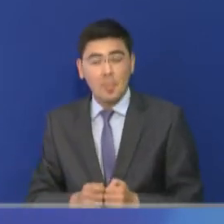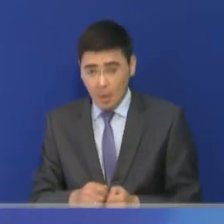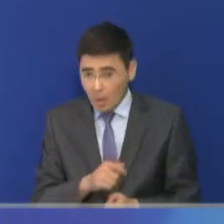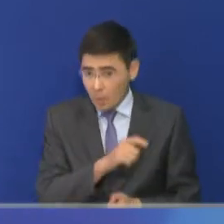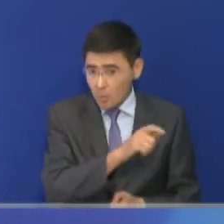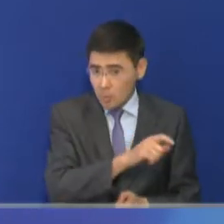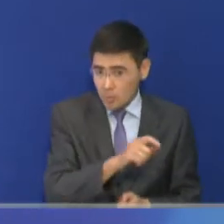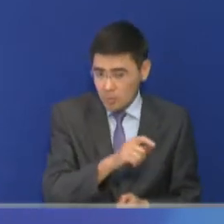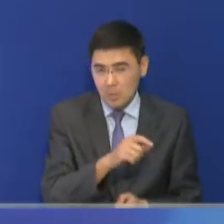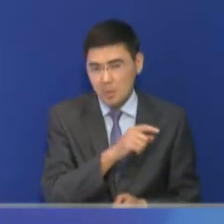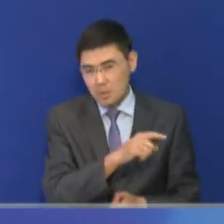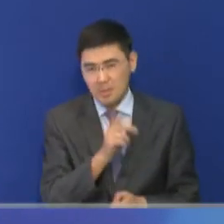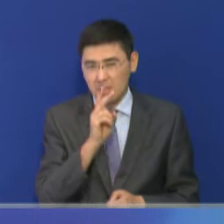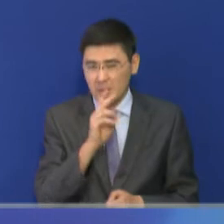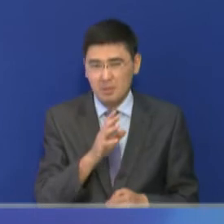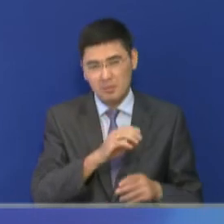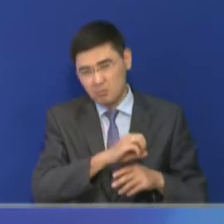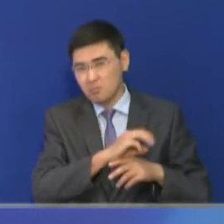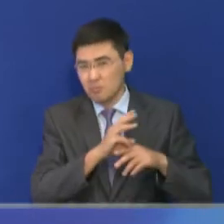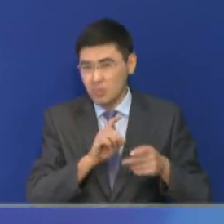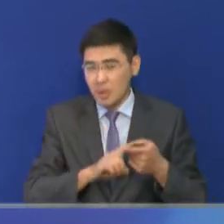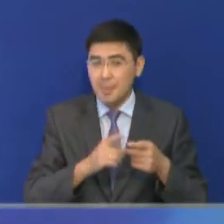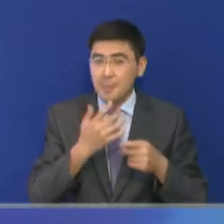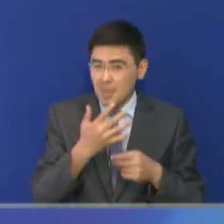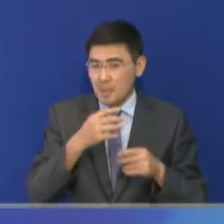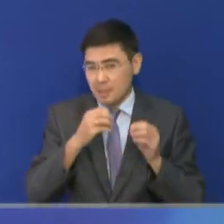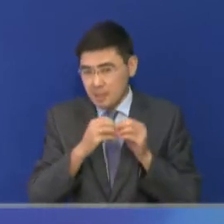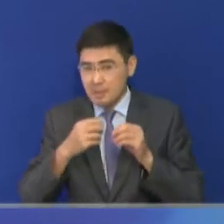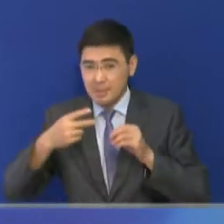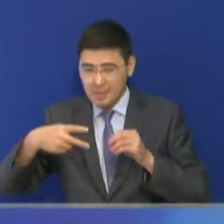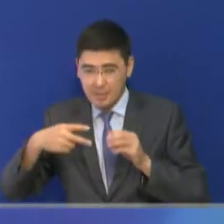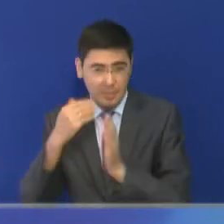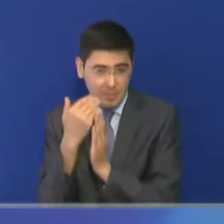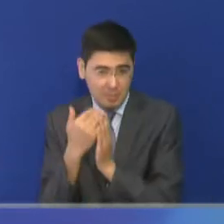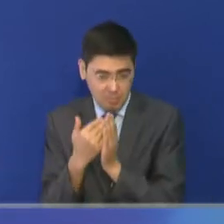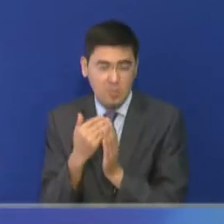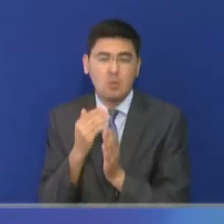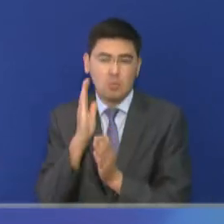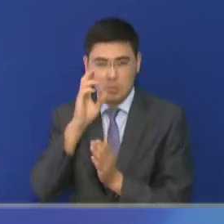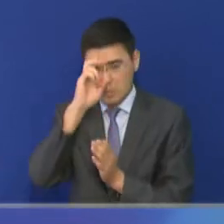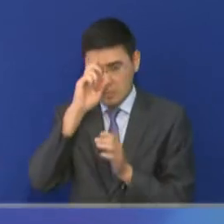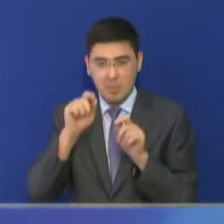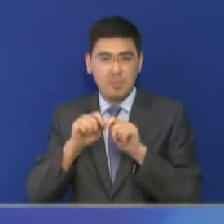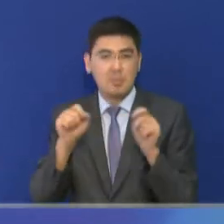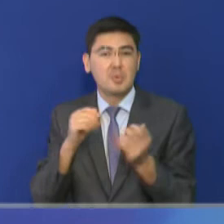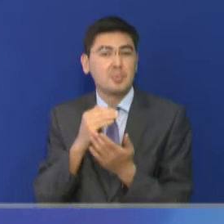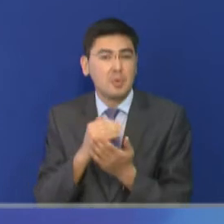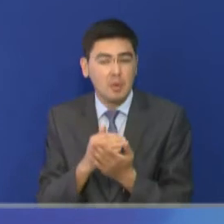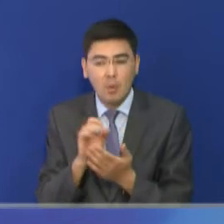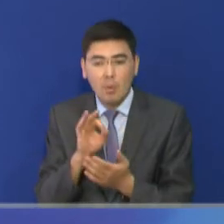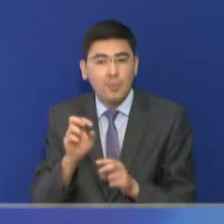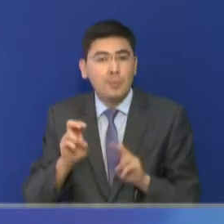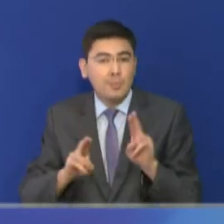тұрғандардың мәселесін шешу үшін елімізде 5-10-20 мемлекеттік бағдарламасы іске қосылатын болады. Жаңа бағдарламаның шарттары